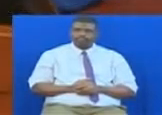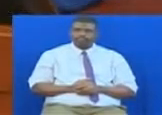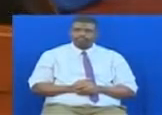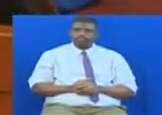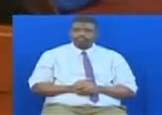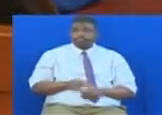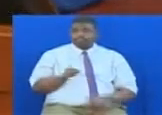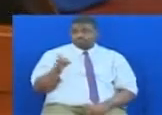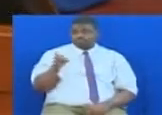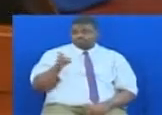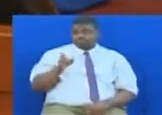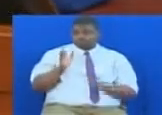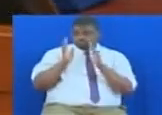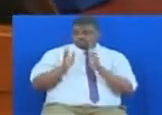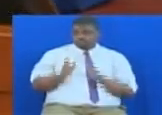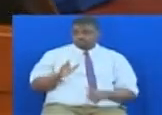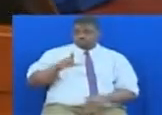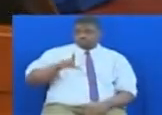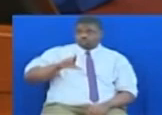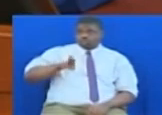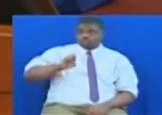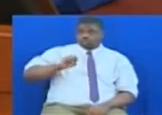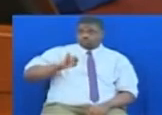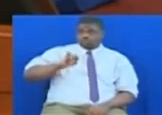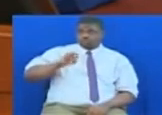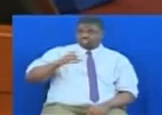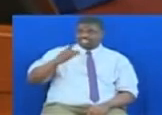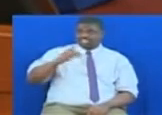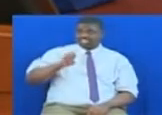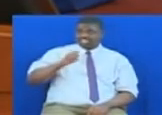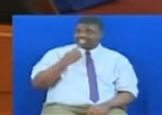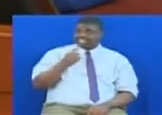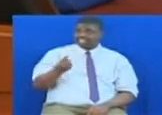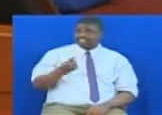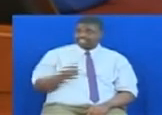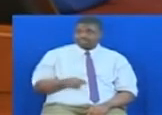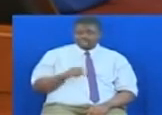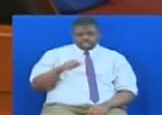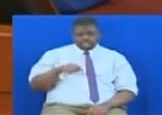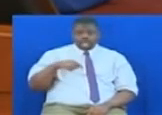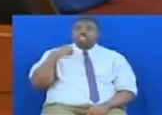Huyo ni mheshimiwa Livingstone Lusinde. Anachosema ni kwamba yajayo